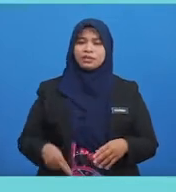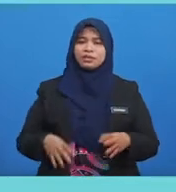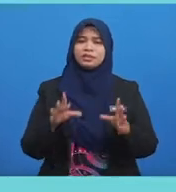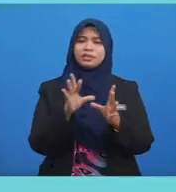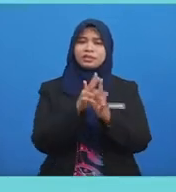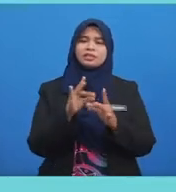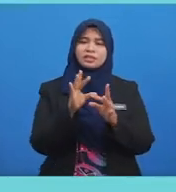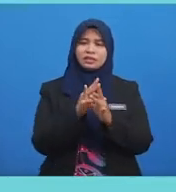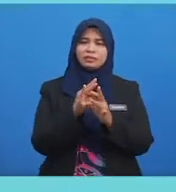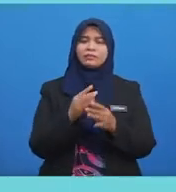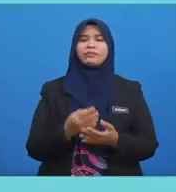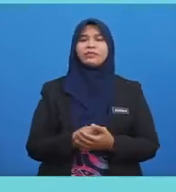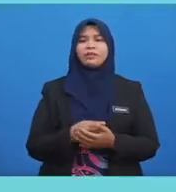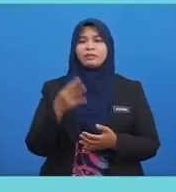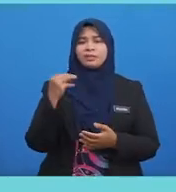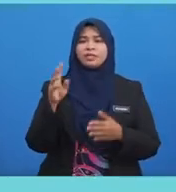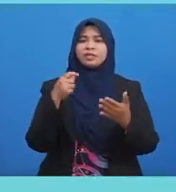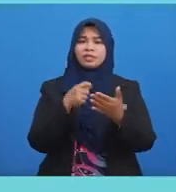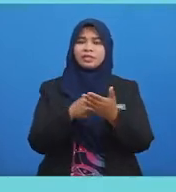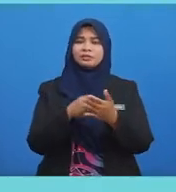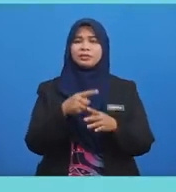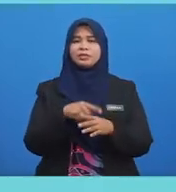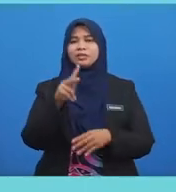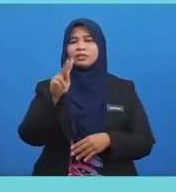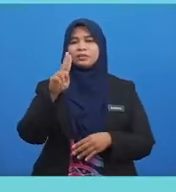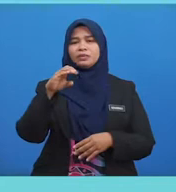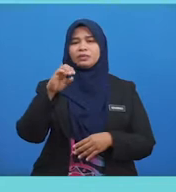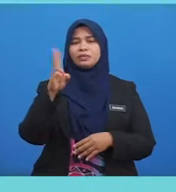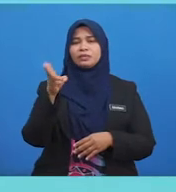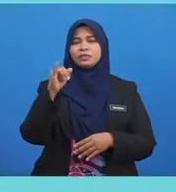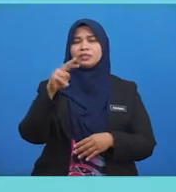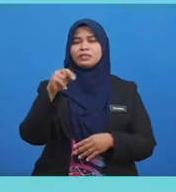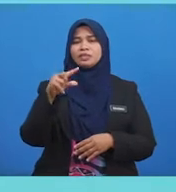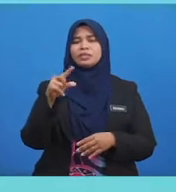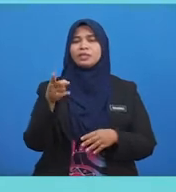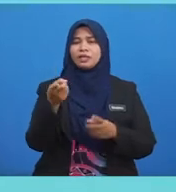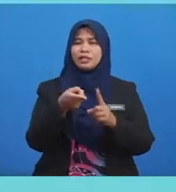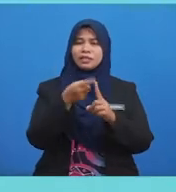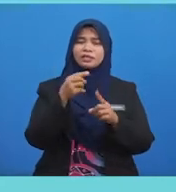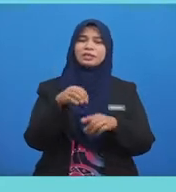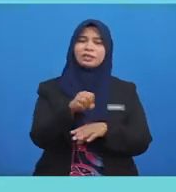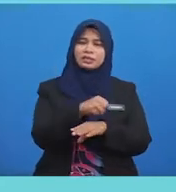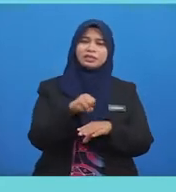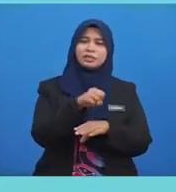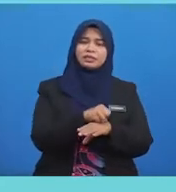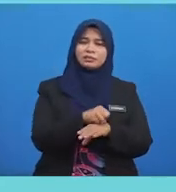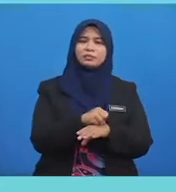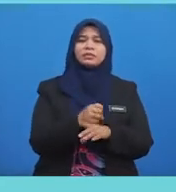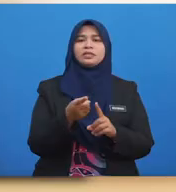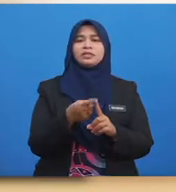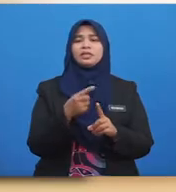oleh Raja Sarawak. Mereka juga tiba di Kuching pada 2 Mei 1946 dari